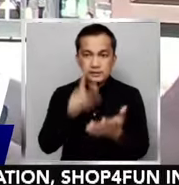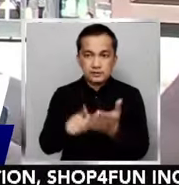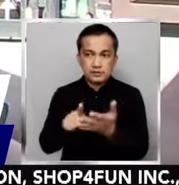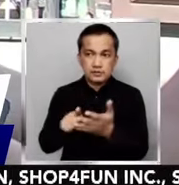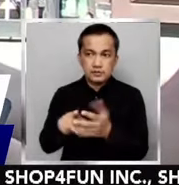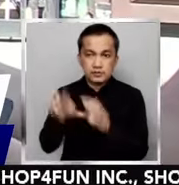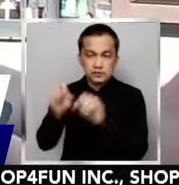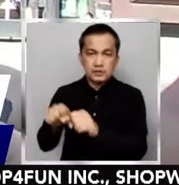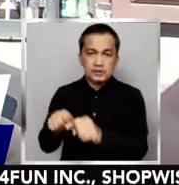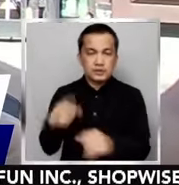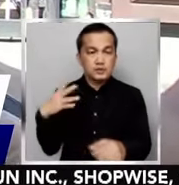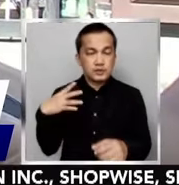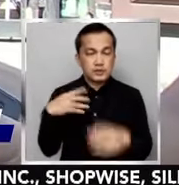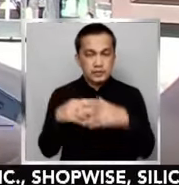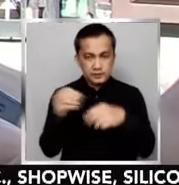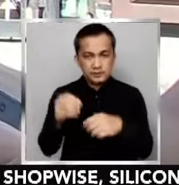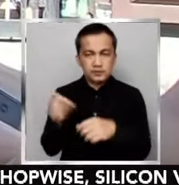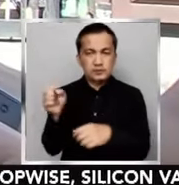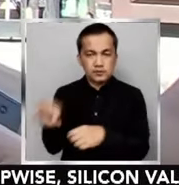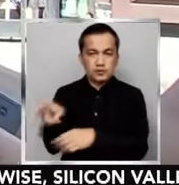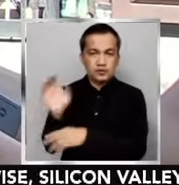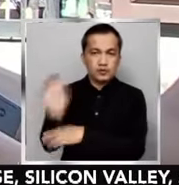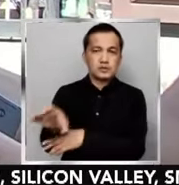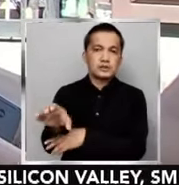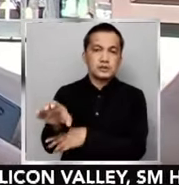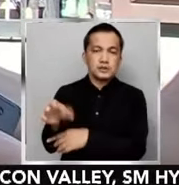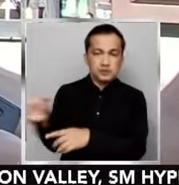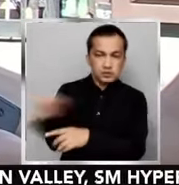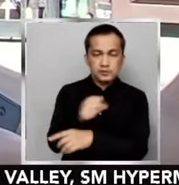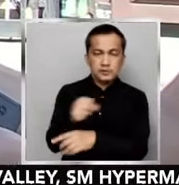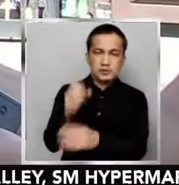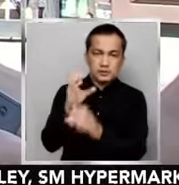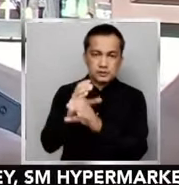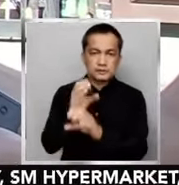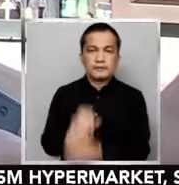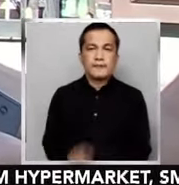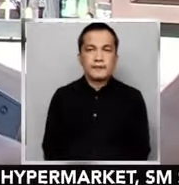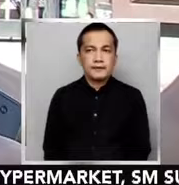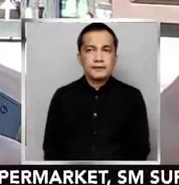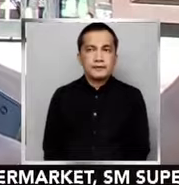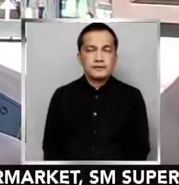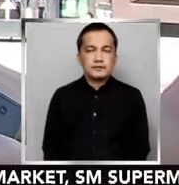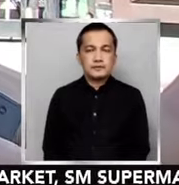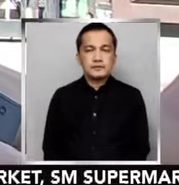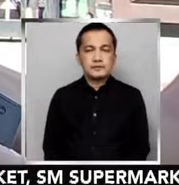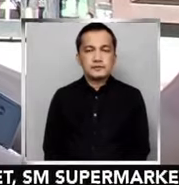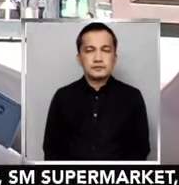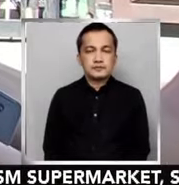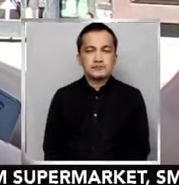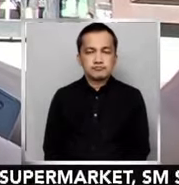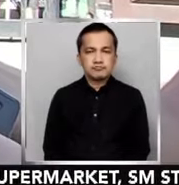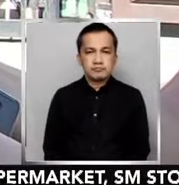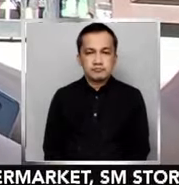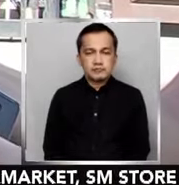at i-implement po natin at para makuha yung sasakyan at i ipaa natin ang forensic